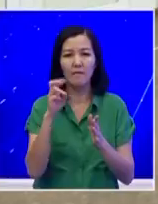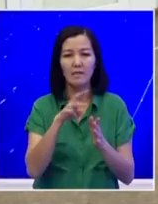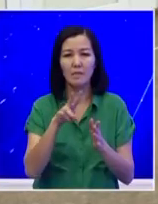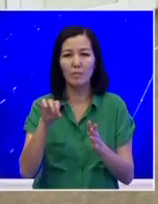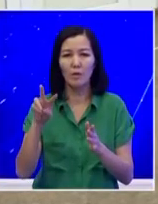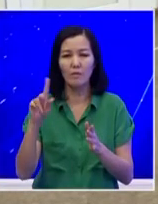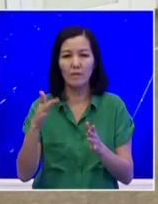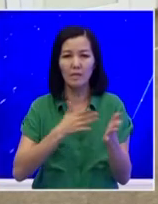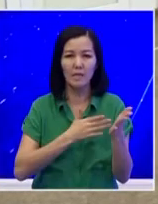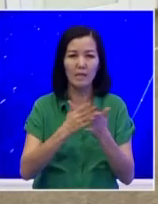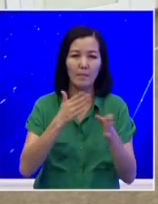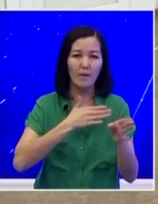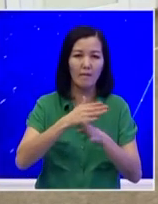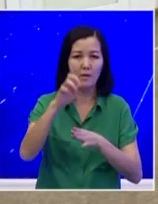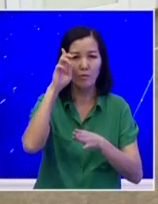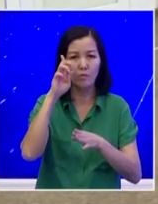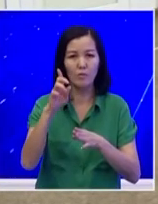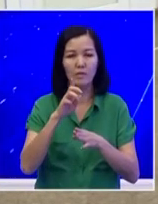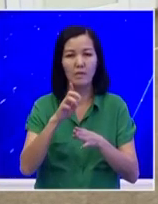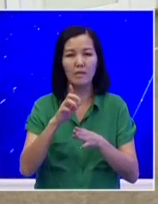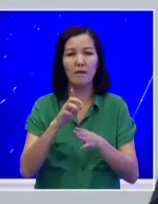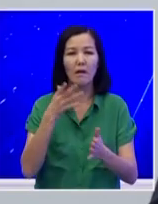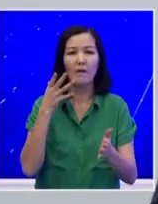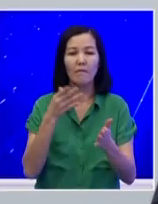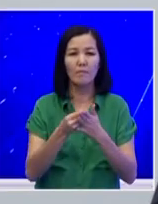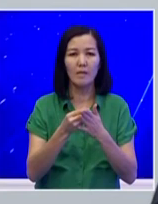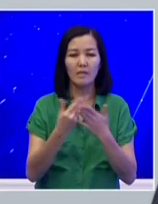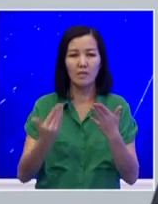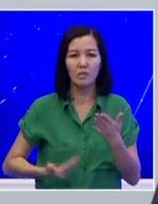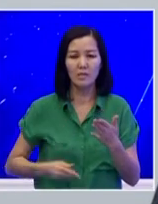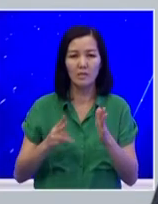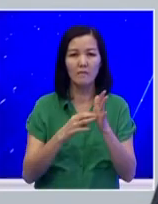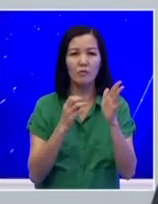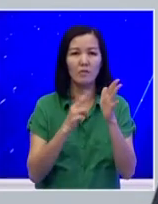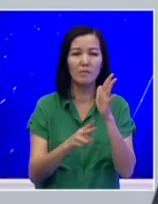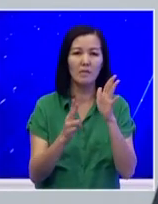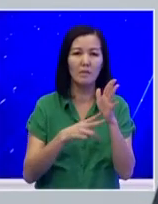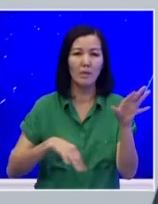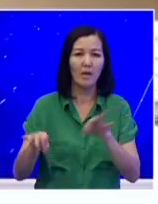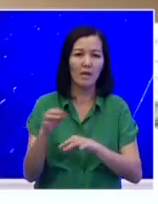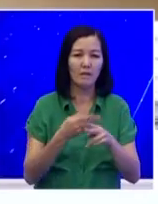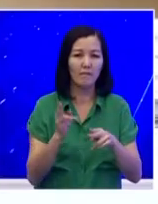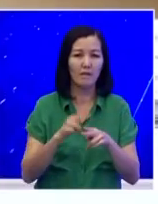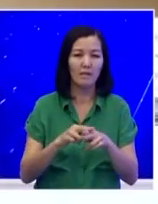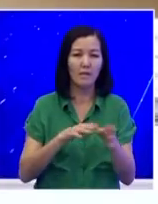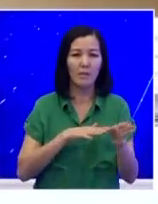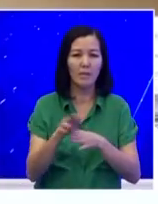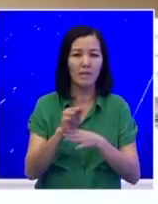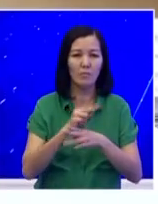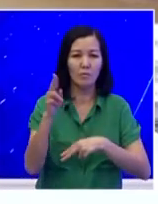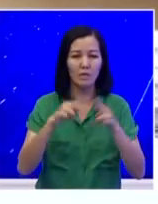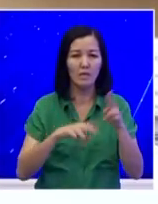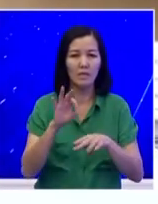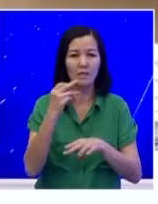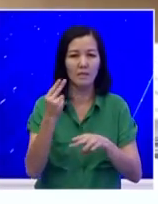109 миллиардов 200 миллионов тенге, направленных от государства, воплотят в жизнь 977 проектов. В их числе капитальный